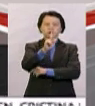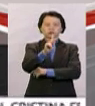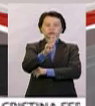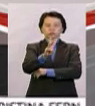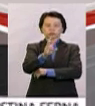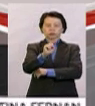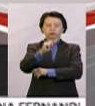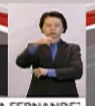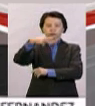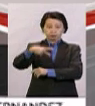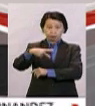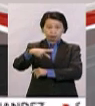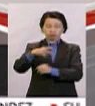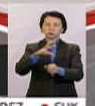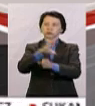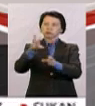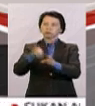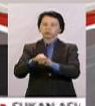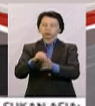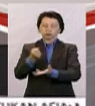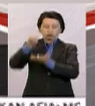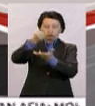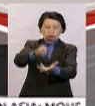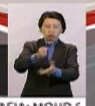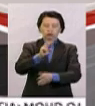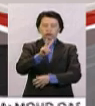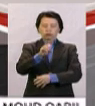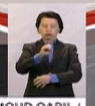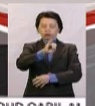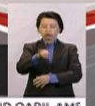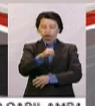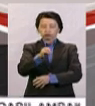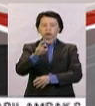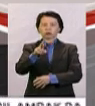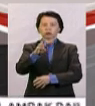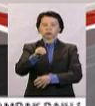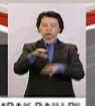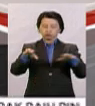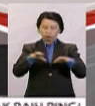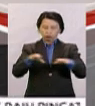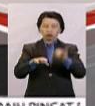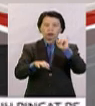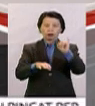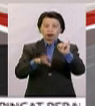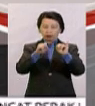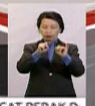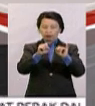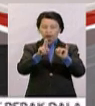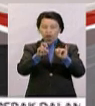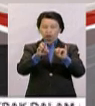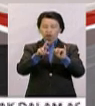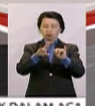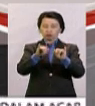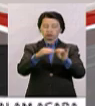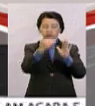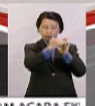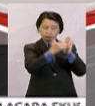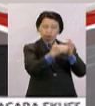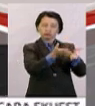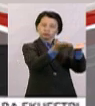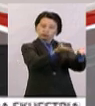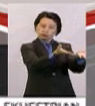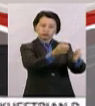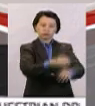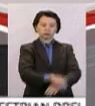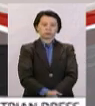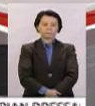Pekerja KWSP melibatkan peruntukan RM20 juta. Pelaksanaan AISuri diperincikan wartawan Kamal Firmansyah